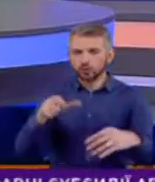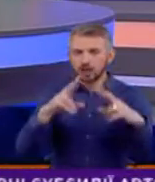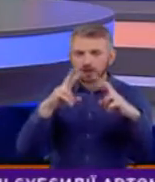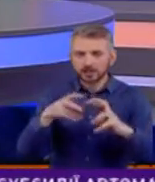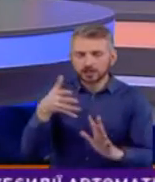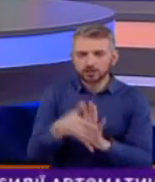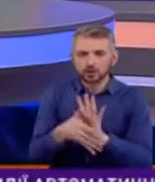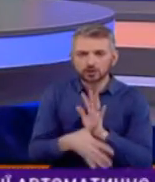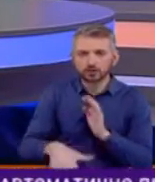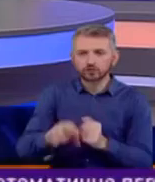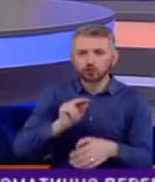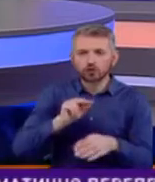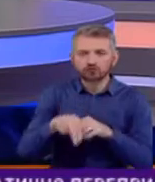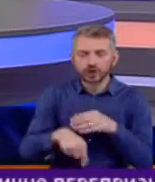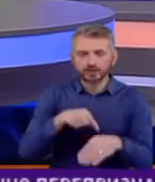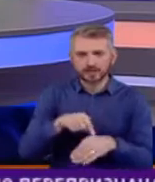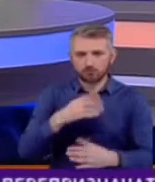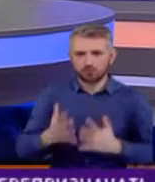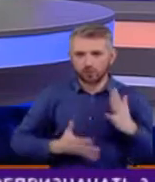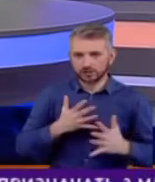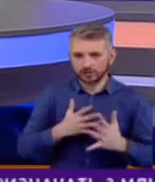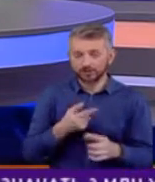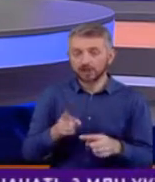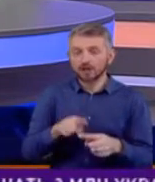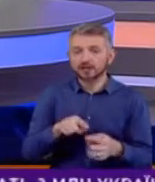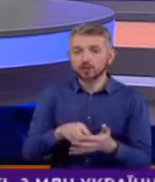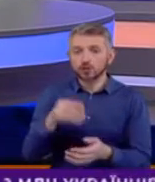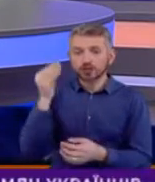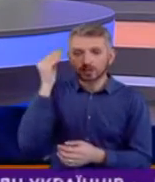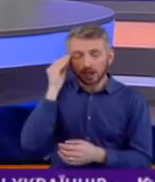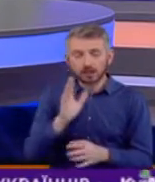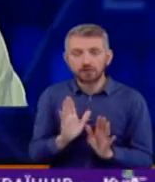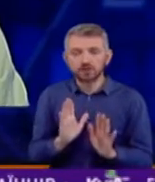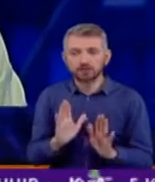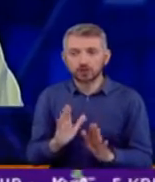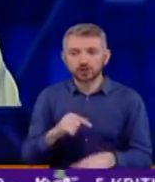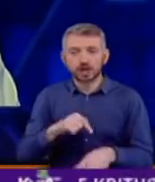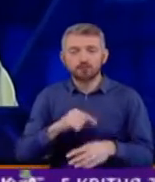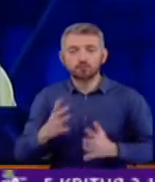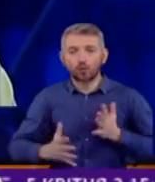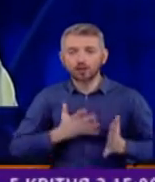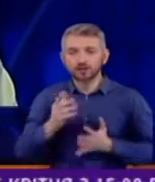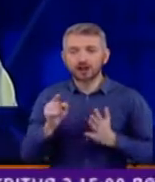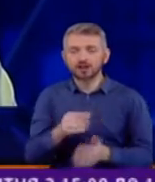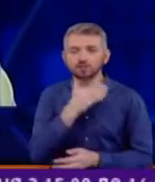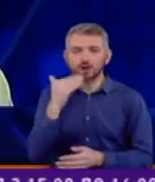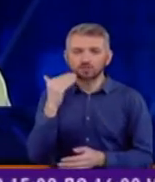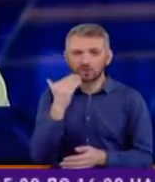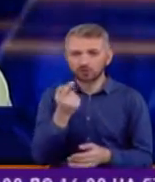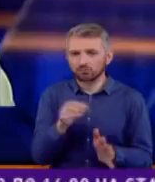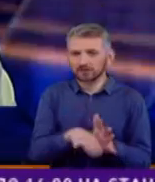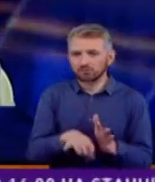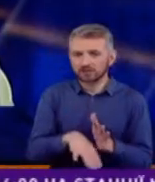анализируют все через эмоции. И с этой точки зрения всего лишь эмоции, они во многом